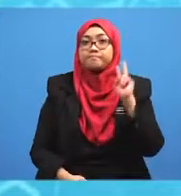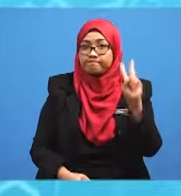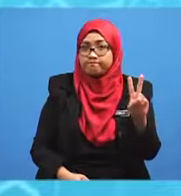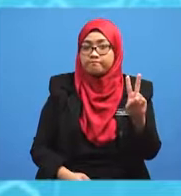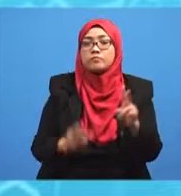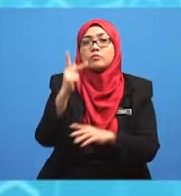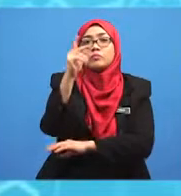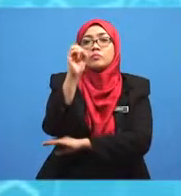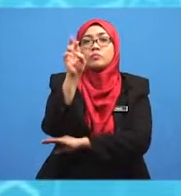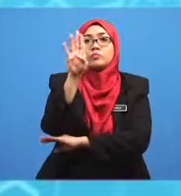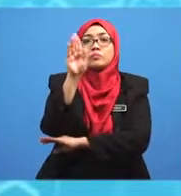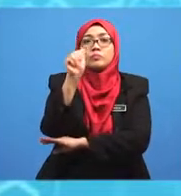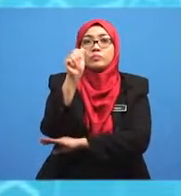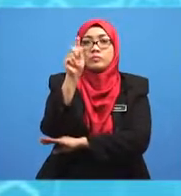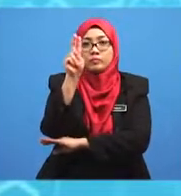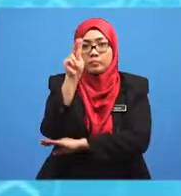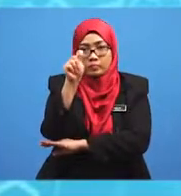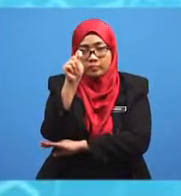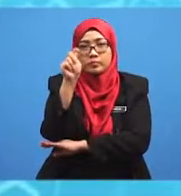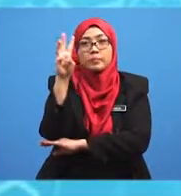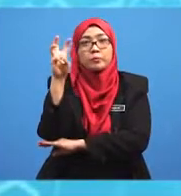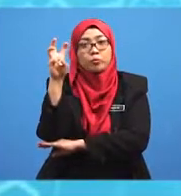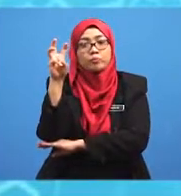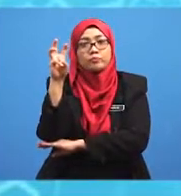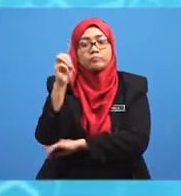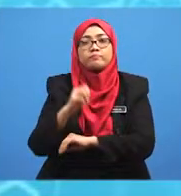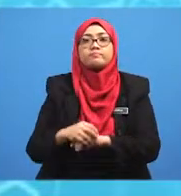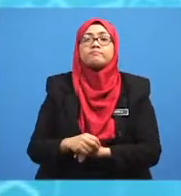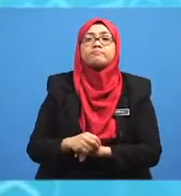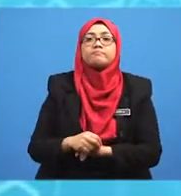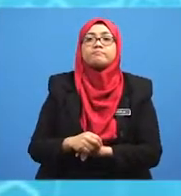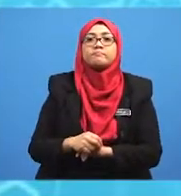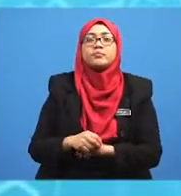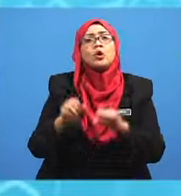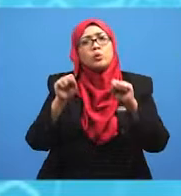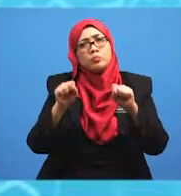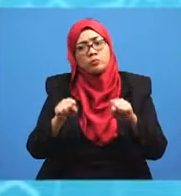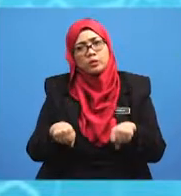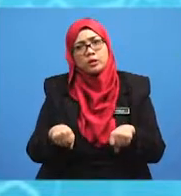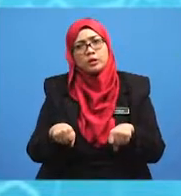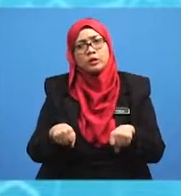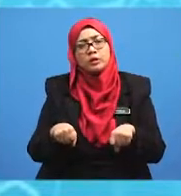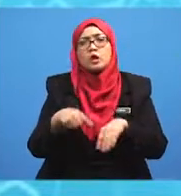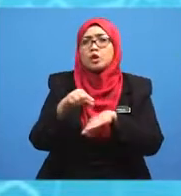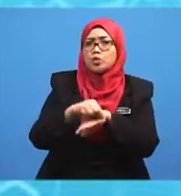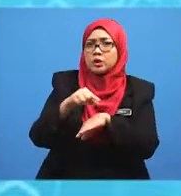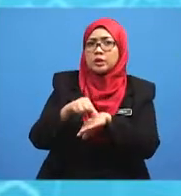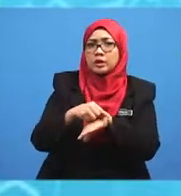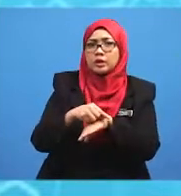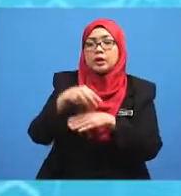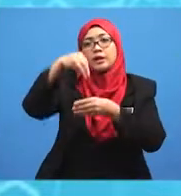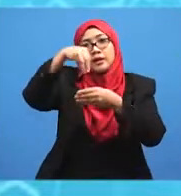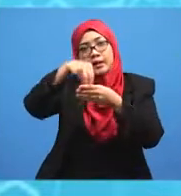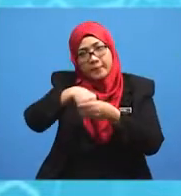Kolbat-60. Sinar gamma yang dipancarkan oleh kolbat-60 yang boleh digunakan